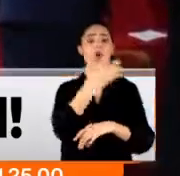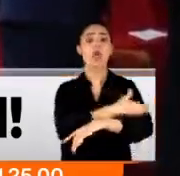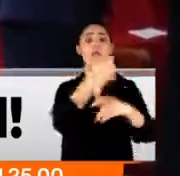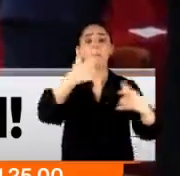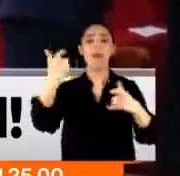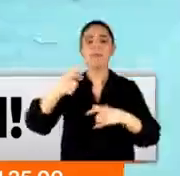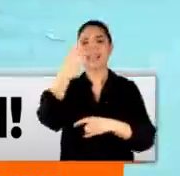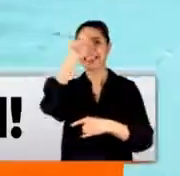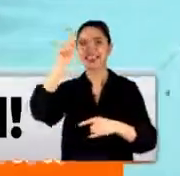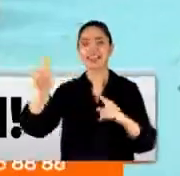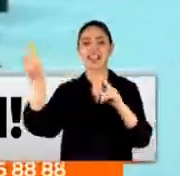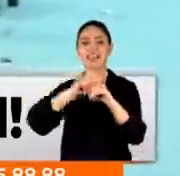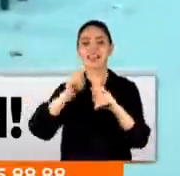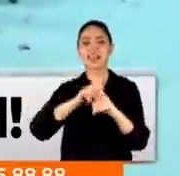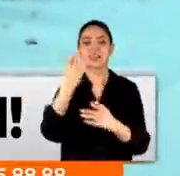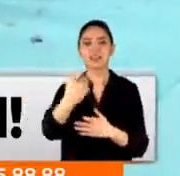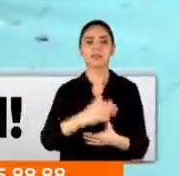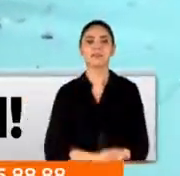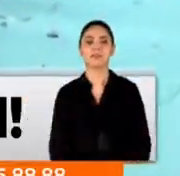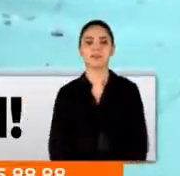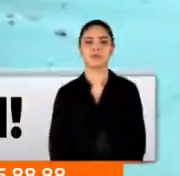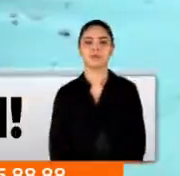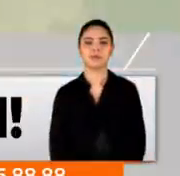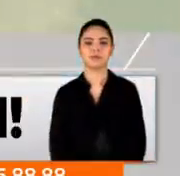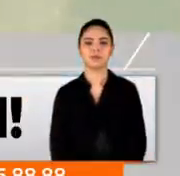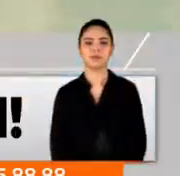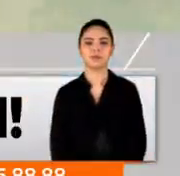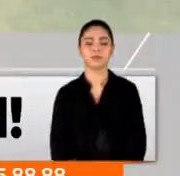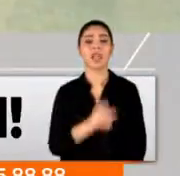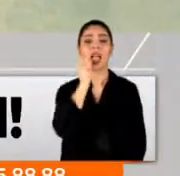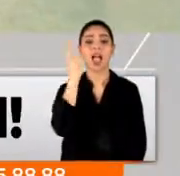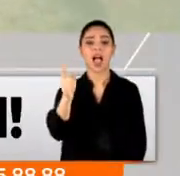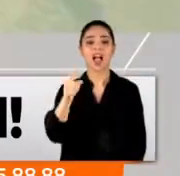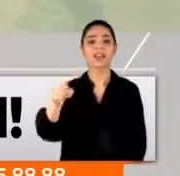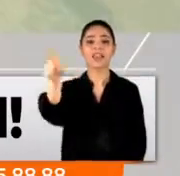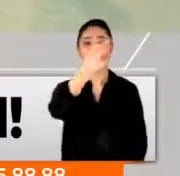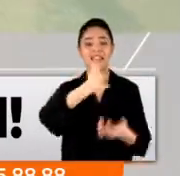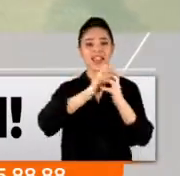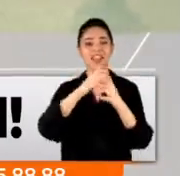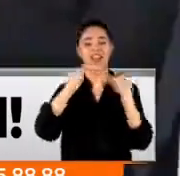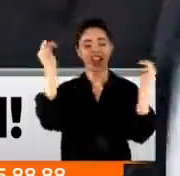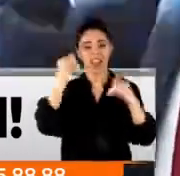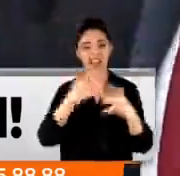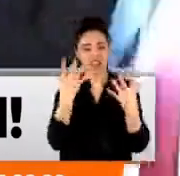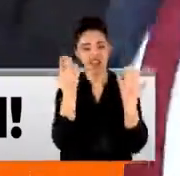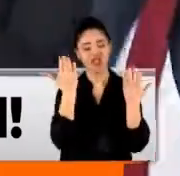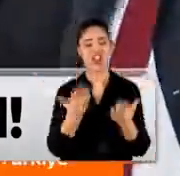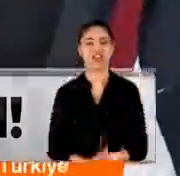ayrı ayrı bağlandı. Mahir Bey kar var mı? Yok. Ankara sizi karla karşılayacak inşallah.